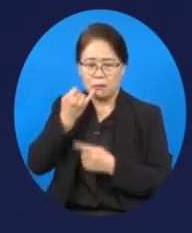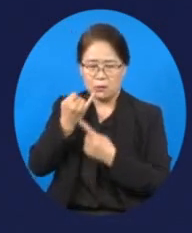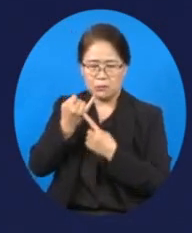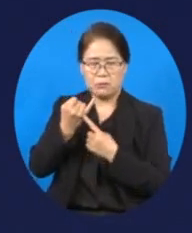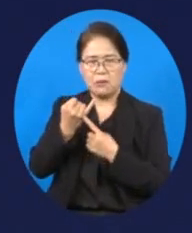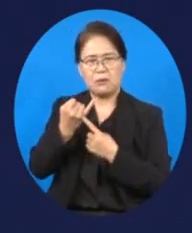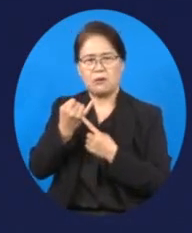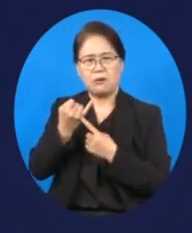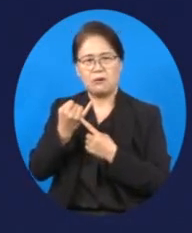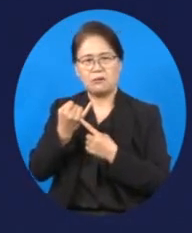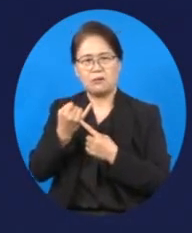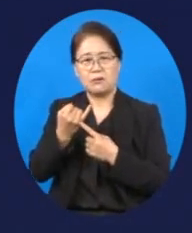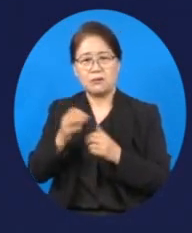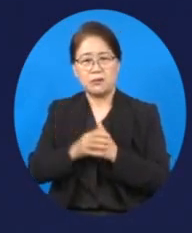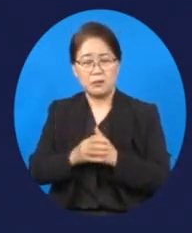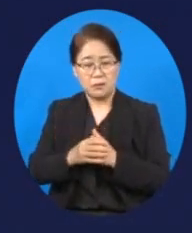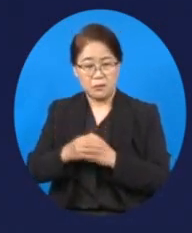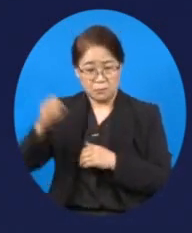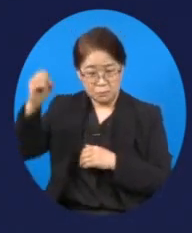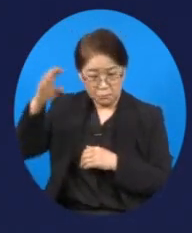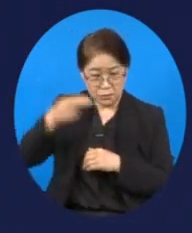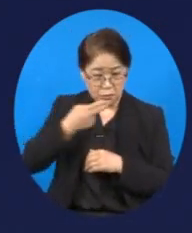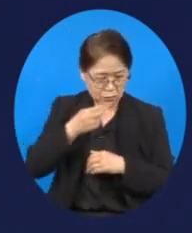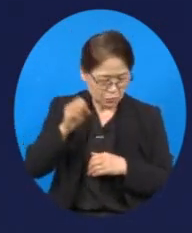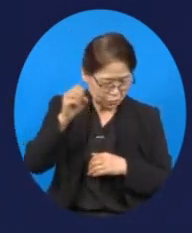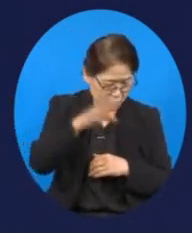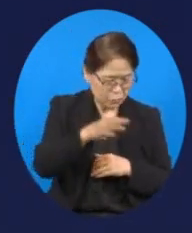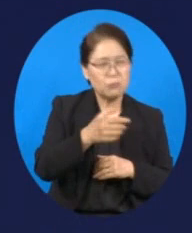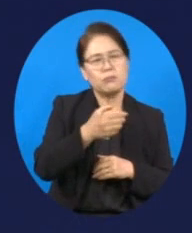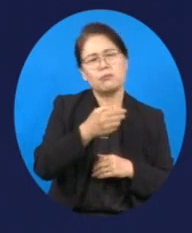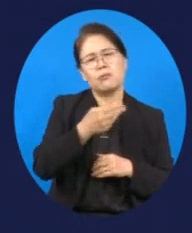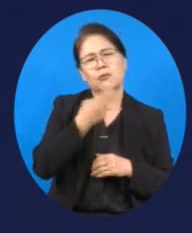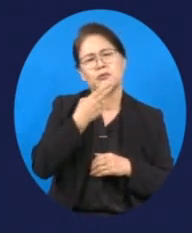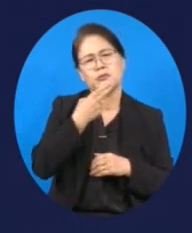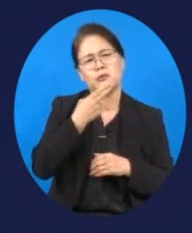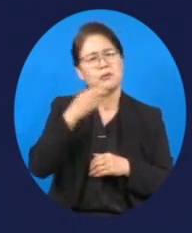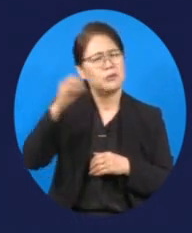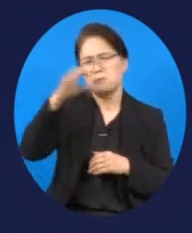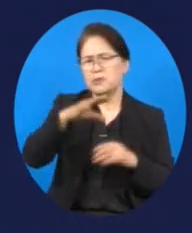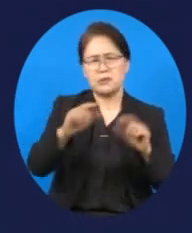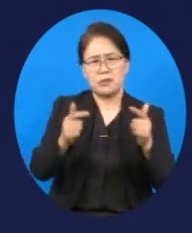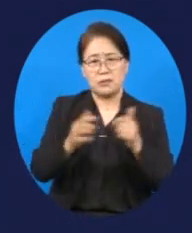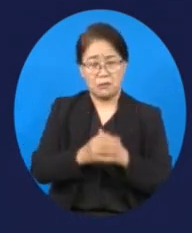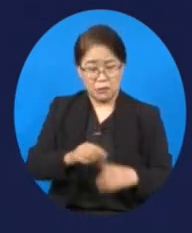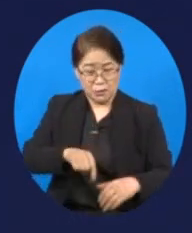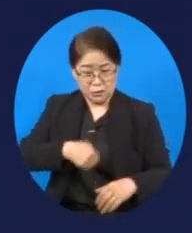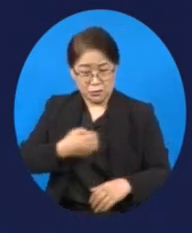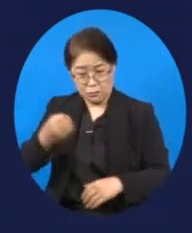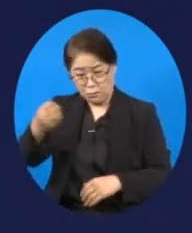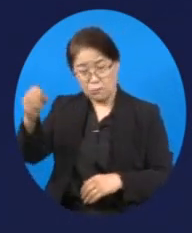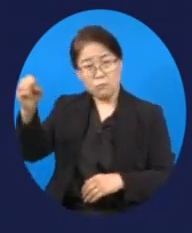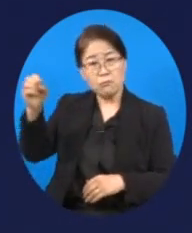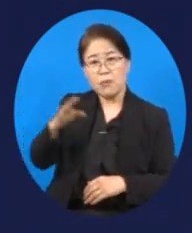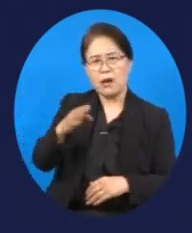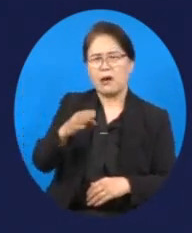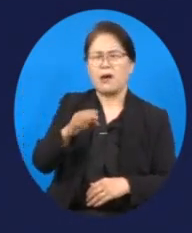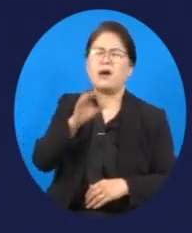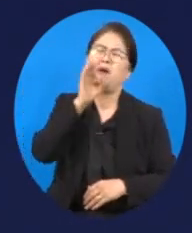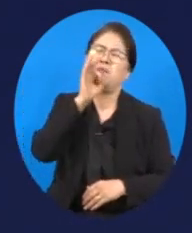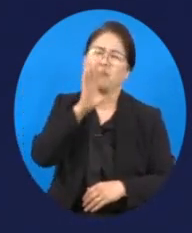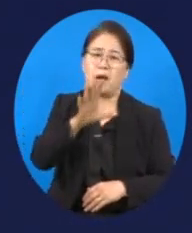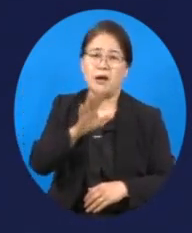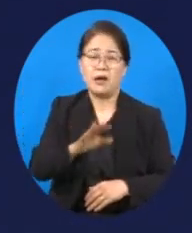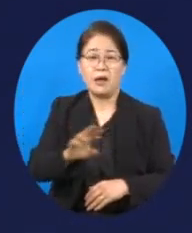빛이 아닙니다 그런데 우리는 빛이 아니기 때문에 스스로 빛을 낼 수가 없어요 그렇다면